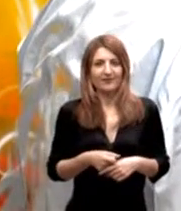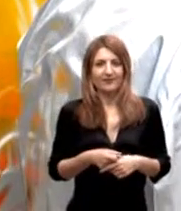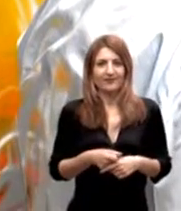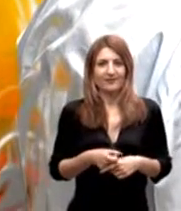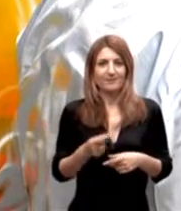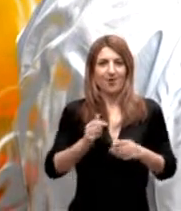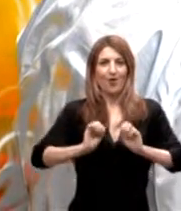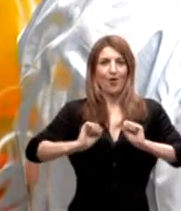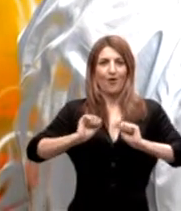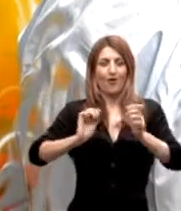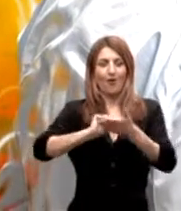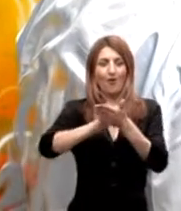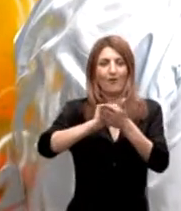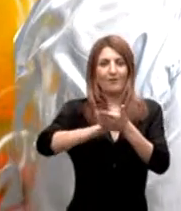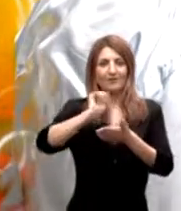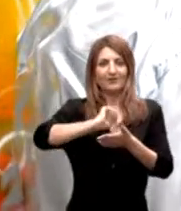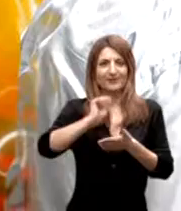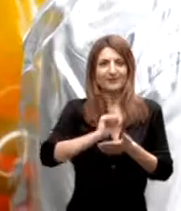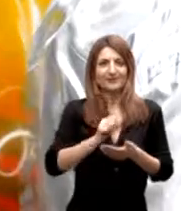to zbrisati.